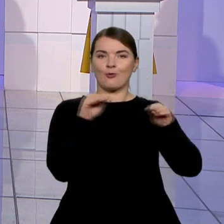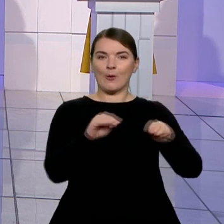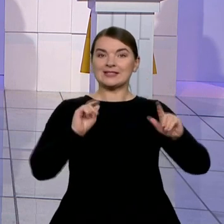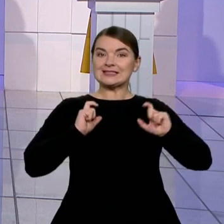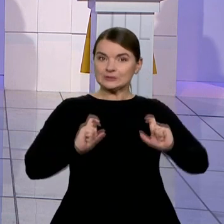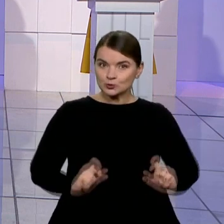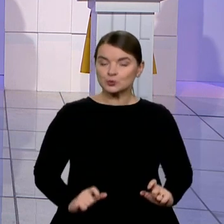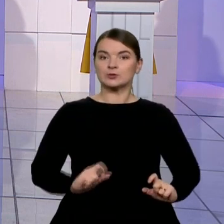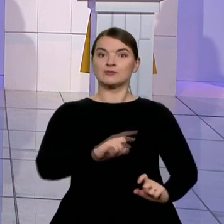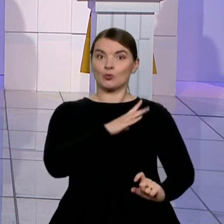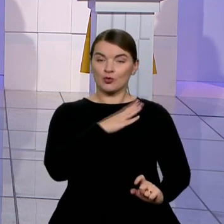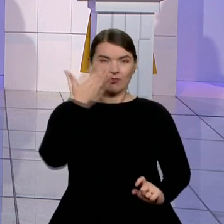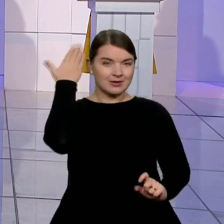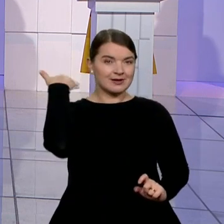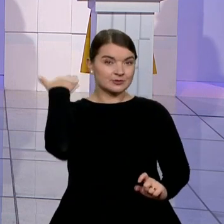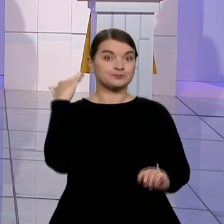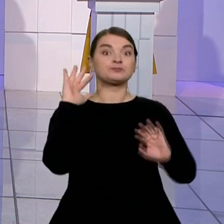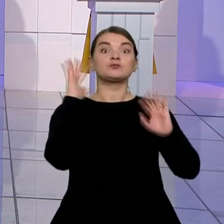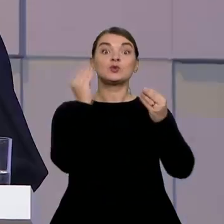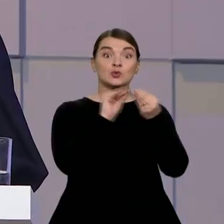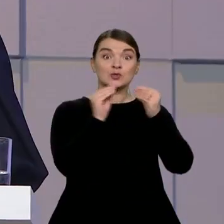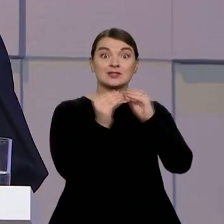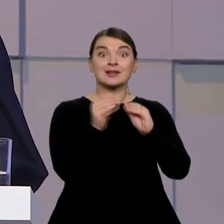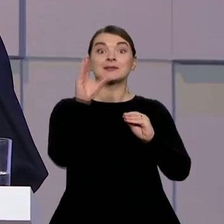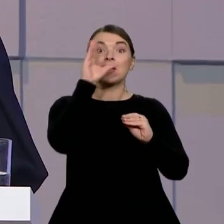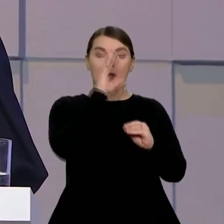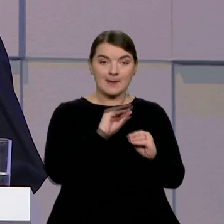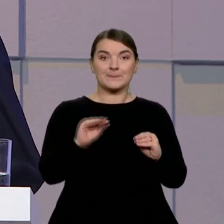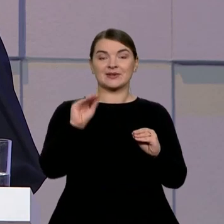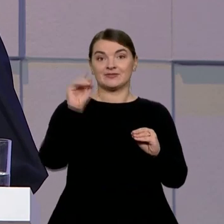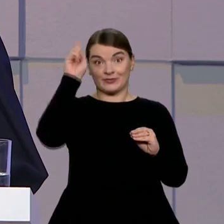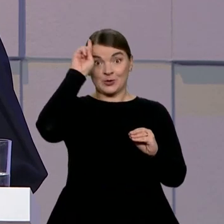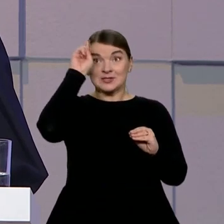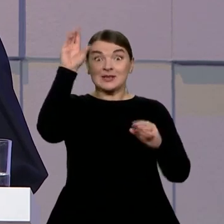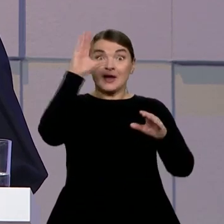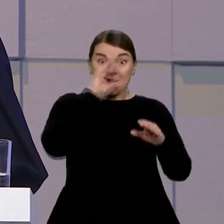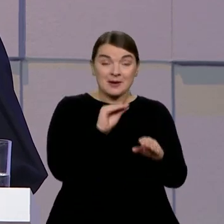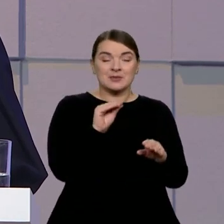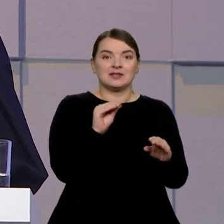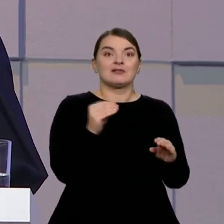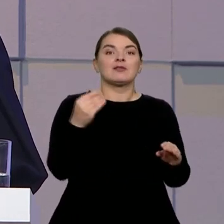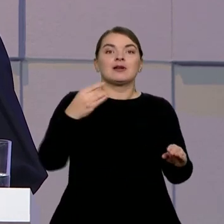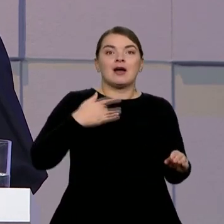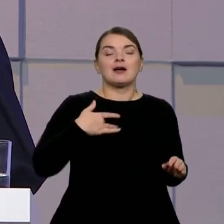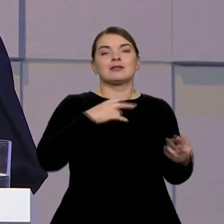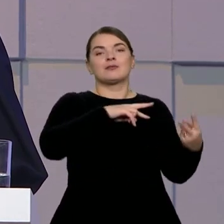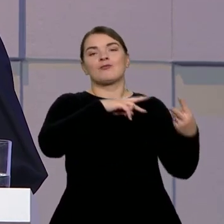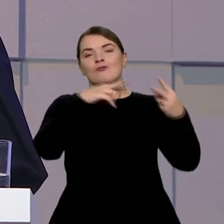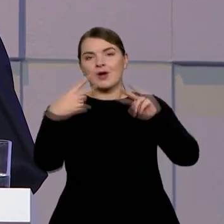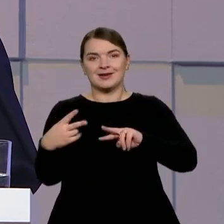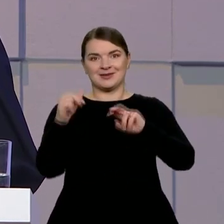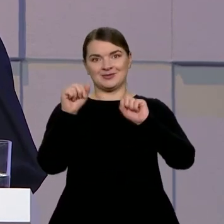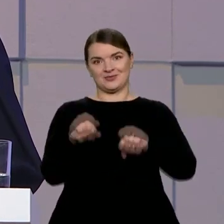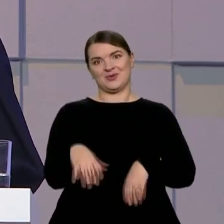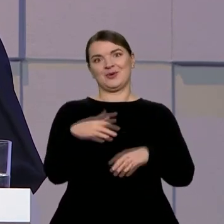vėlgi būtų pavykę susitarti su vyriausybė čia šito klausimu, būtų gal tikrai buvę galimybę užtikrinti, kad čia būtų tam